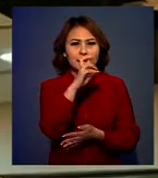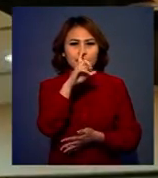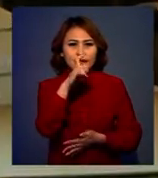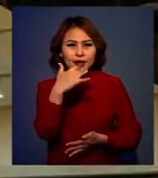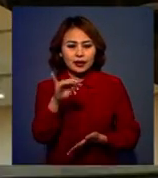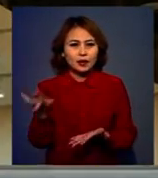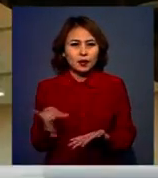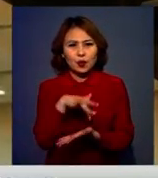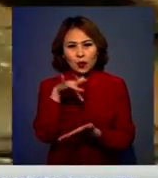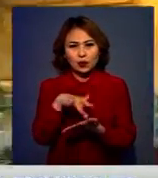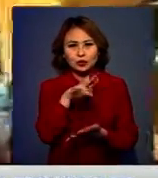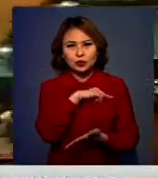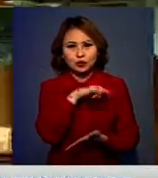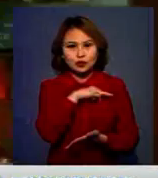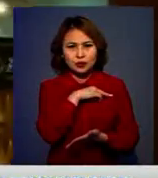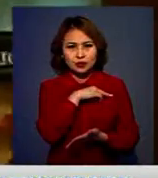қаласындағы